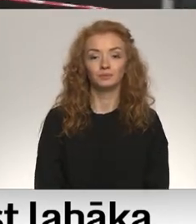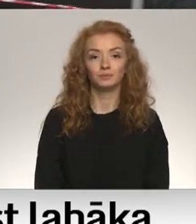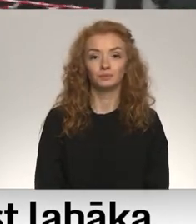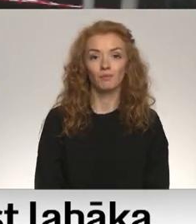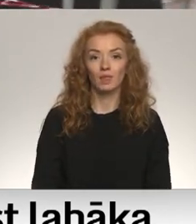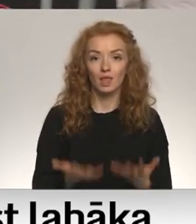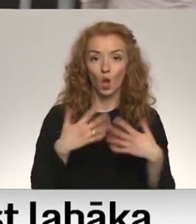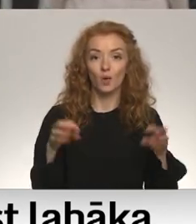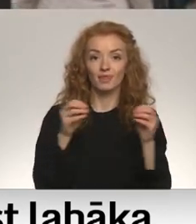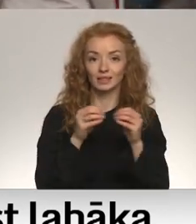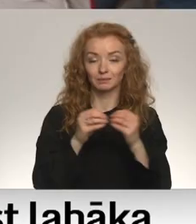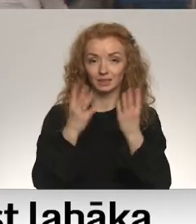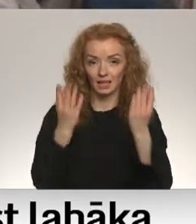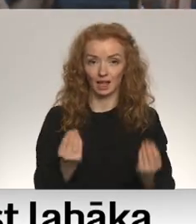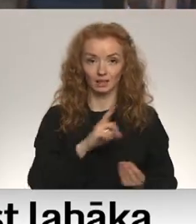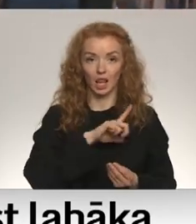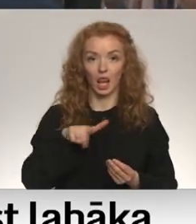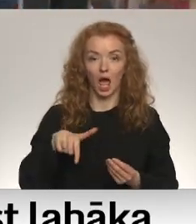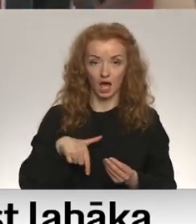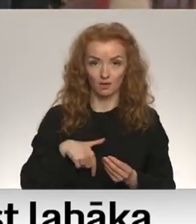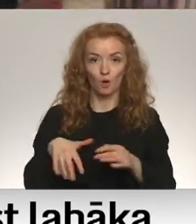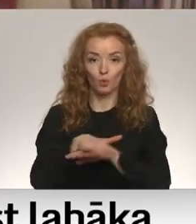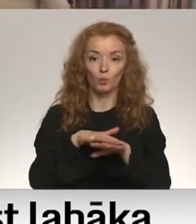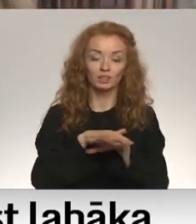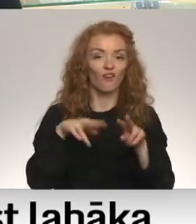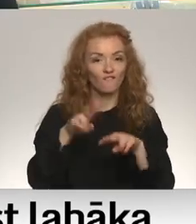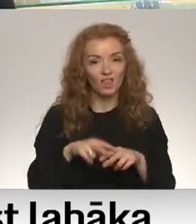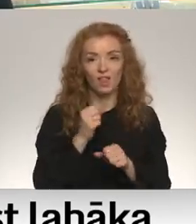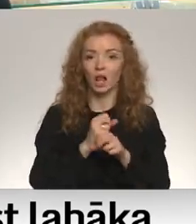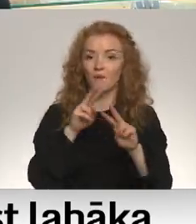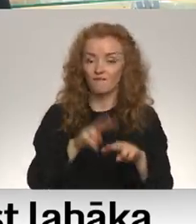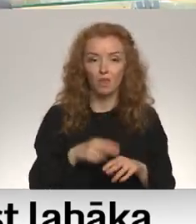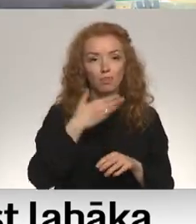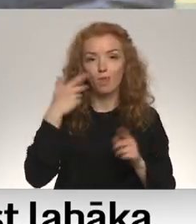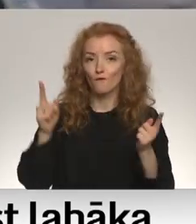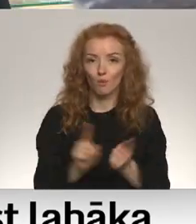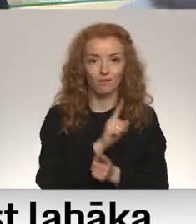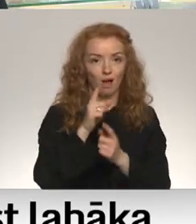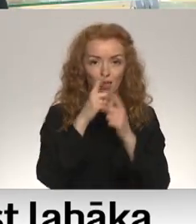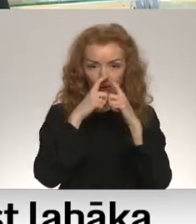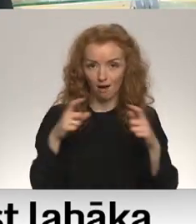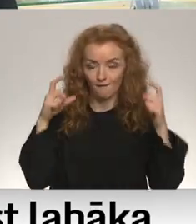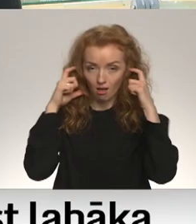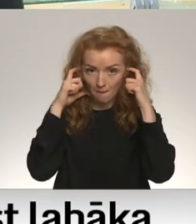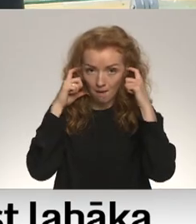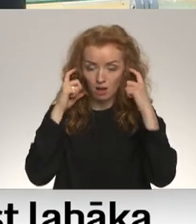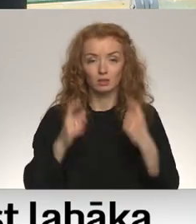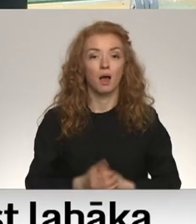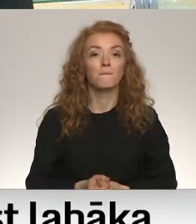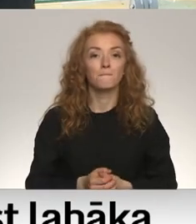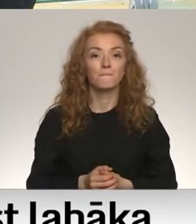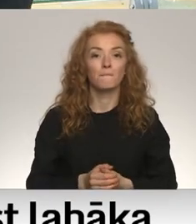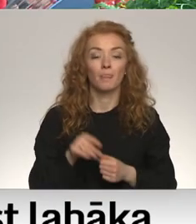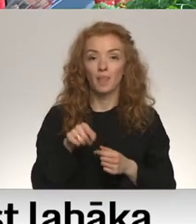Jau 10 dienas Latvijā vairumā publisko vietu un darba vietu vairs nav obligāti jāvalkā sejas aizsargu maskas.